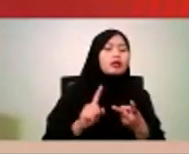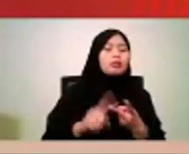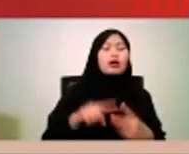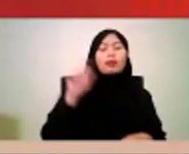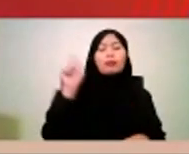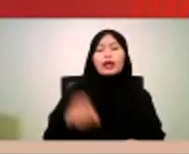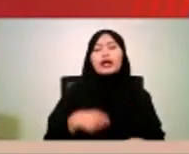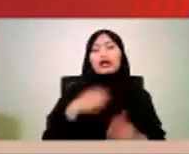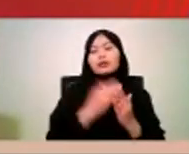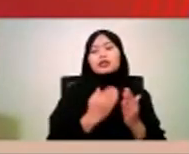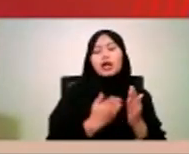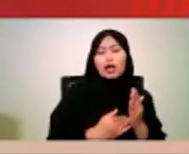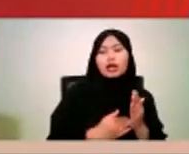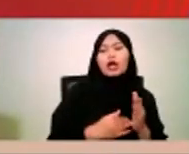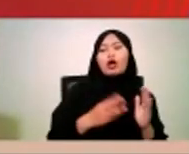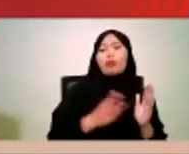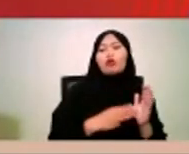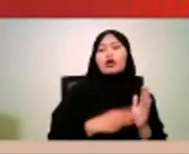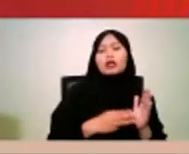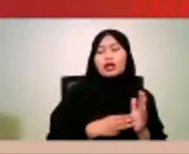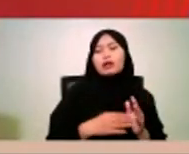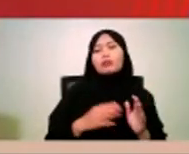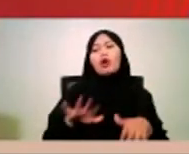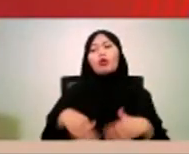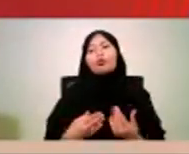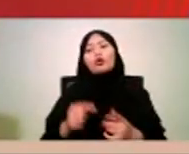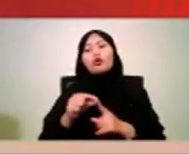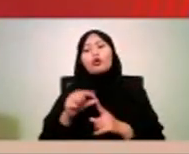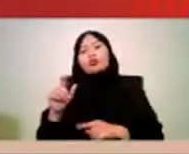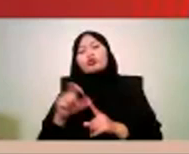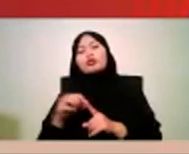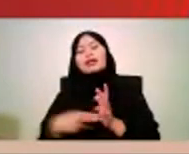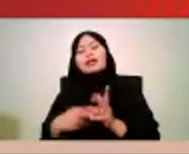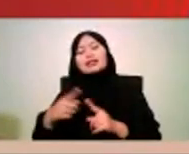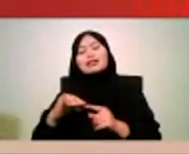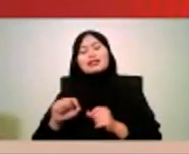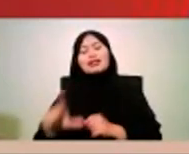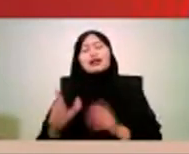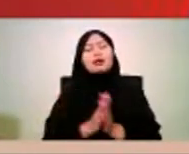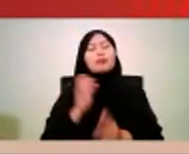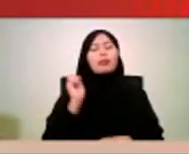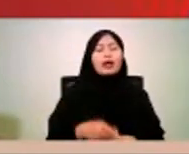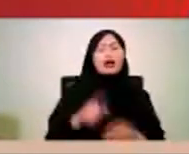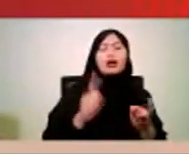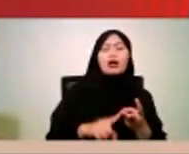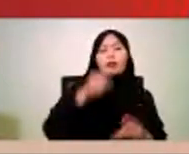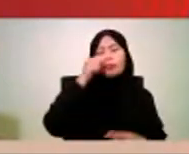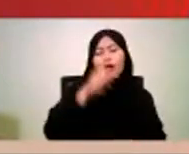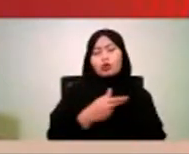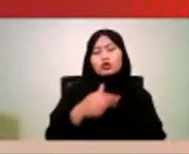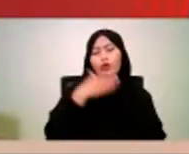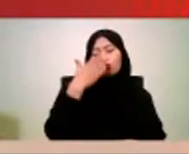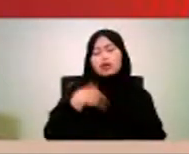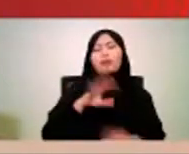moneter makroprudensial dan sistem pembayaran kemudian bangun bisa juga tidak lupa juga memiliki macam inovasi